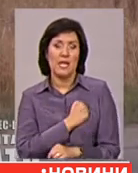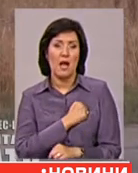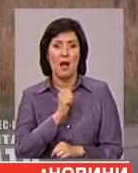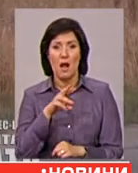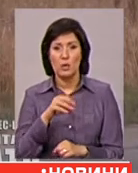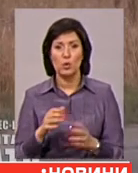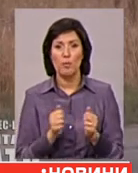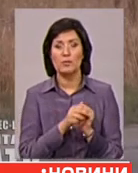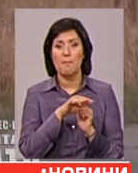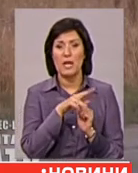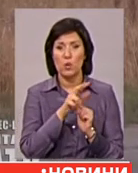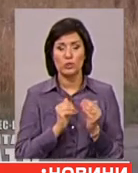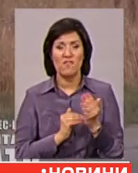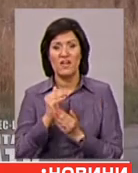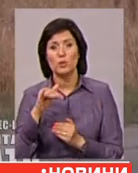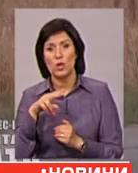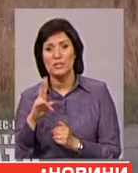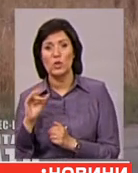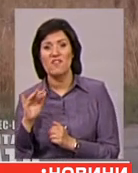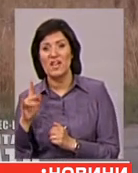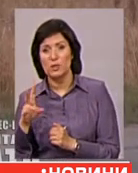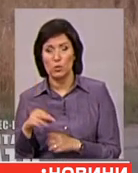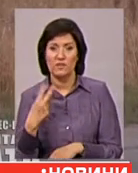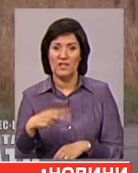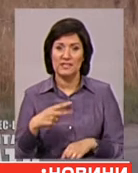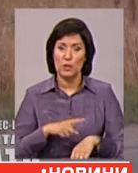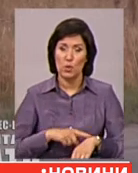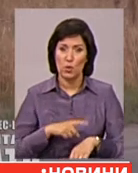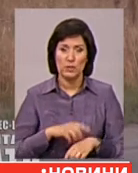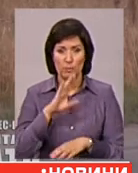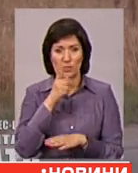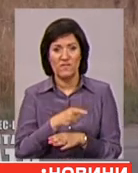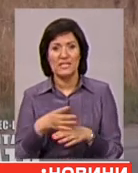Майорська, Верхньотурецького та Невельського. А близько 20-ї години противник